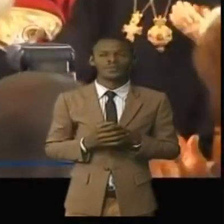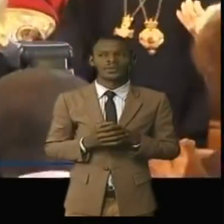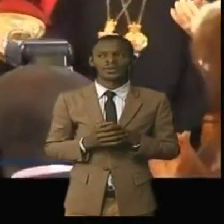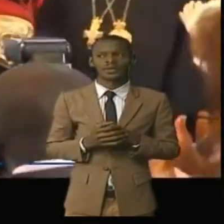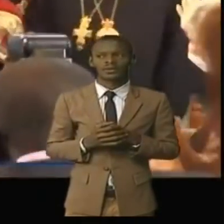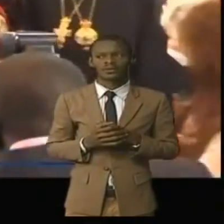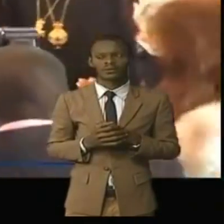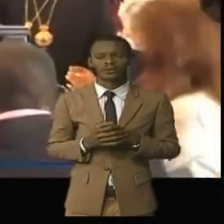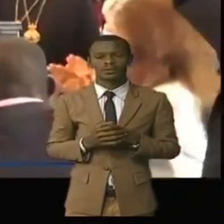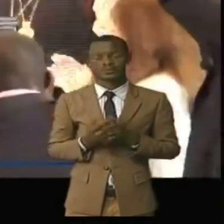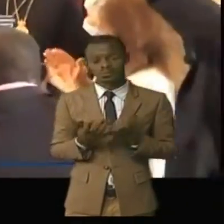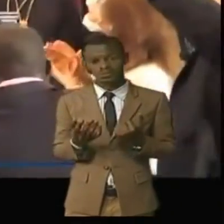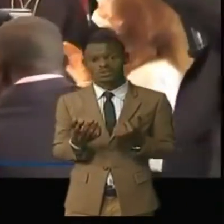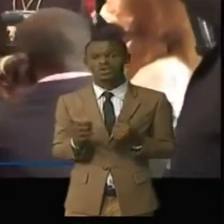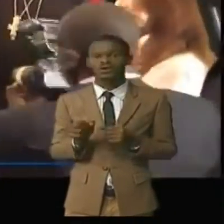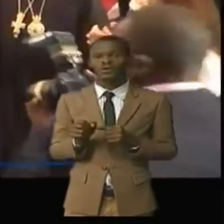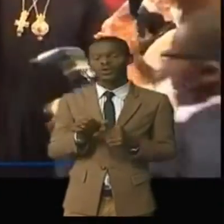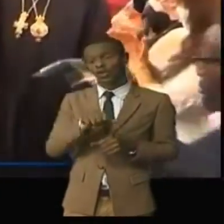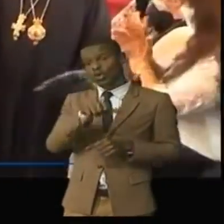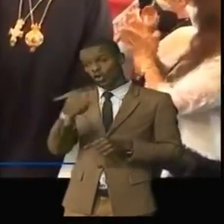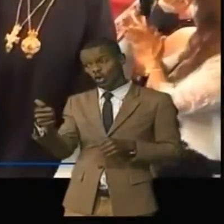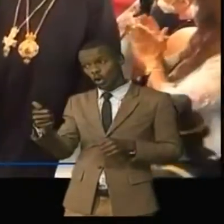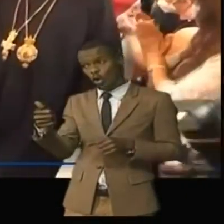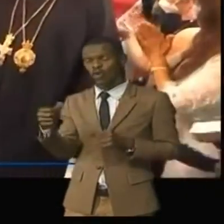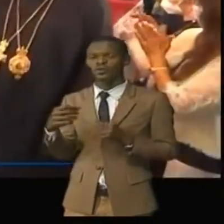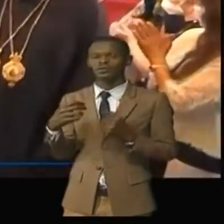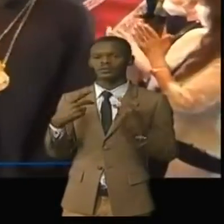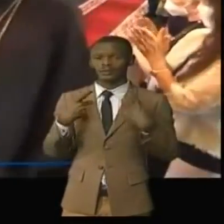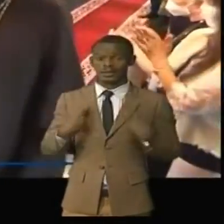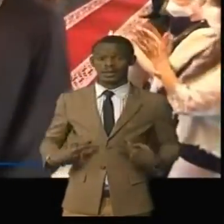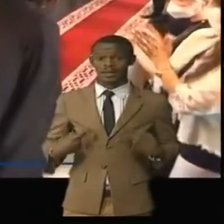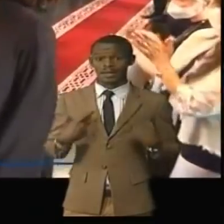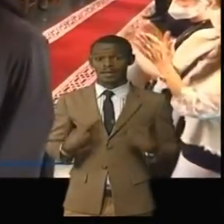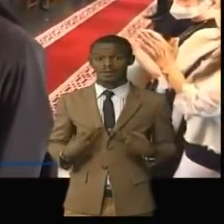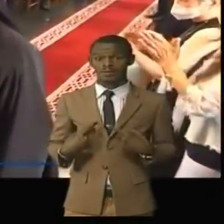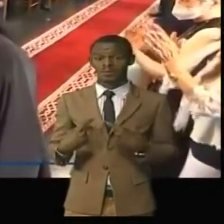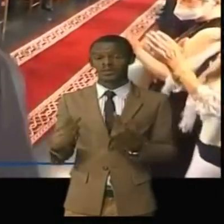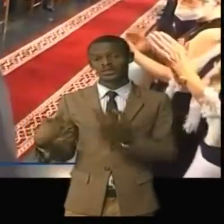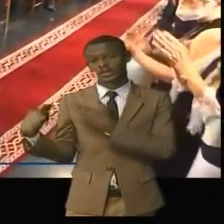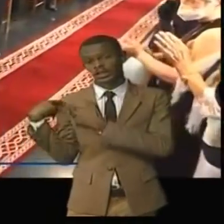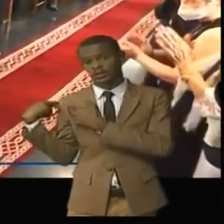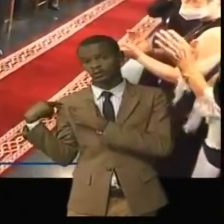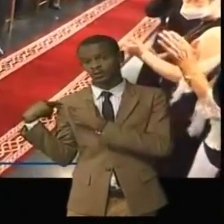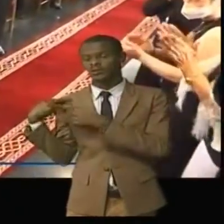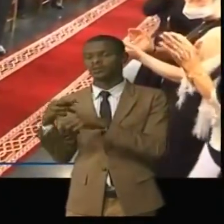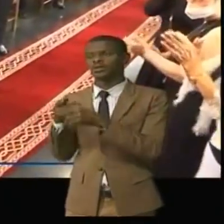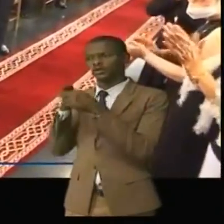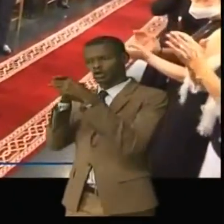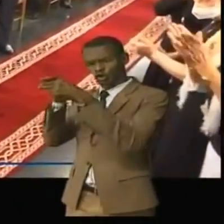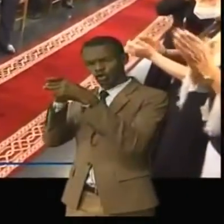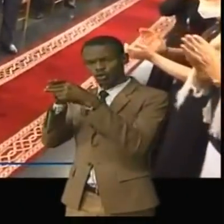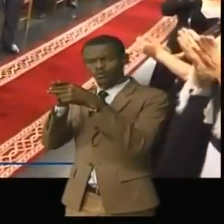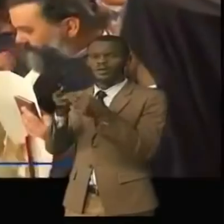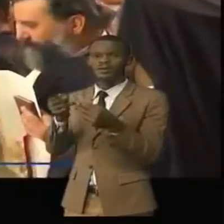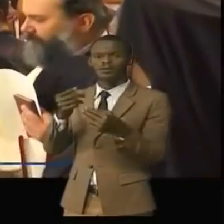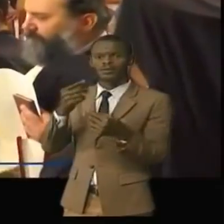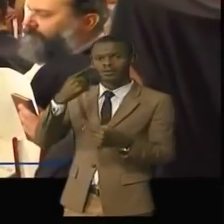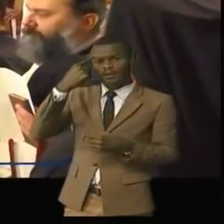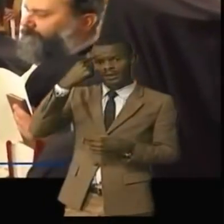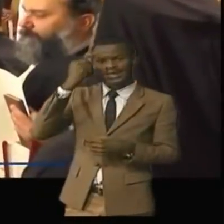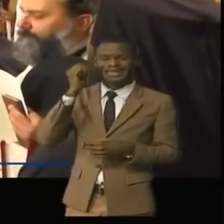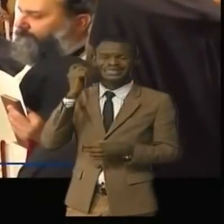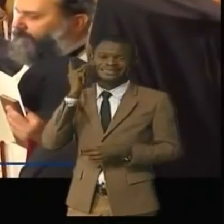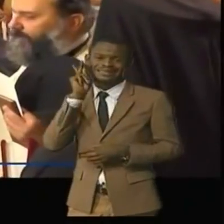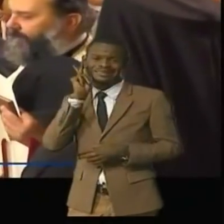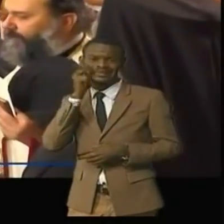Claude Mbaye, vicaire général de l'archevêché de Kinshasa. Ceux de Kisangani et de Goma sont des vicaires patriarcaux en province.